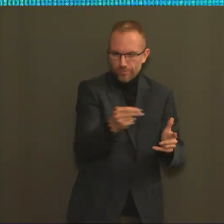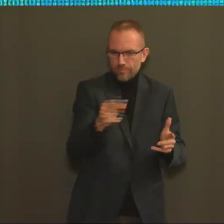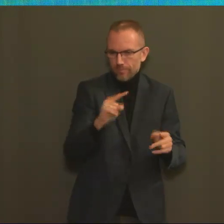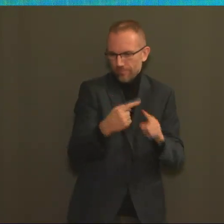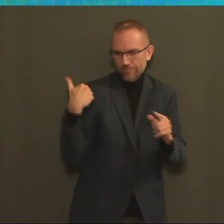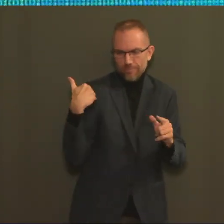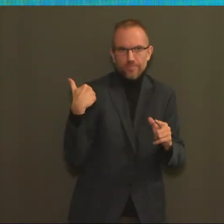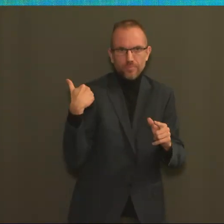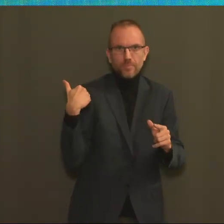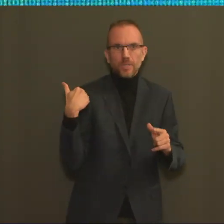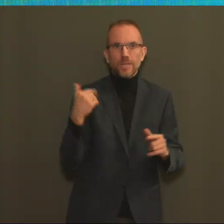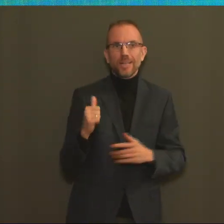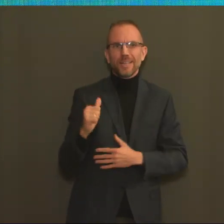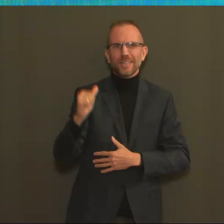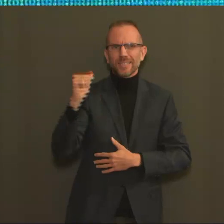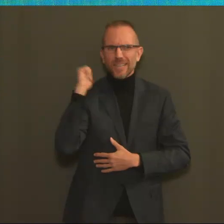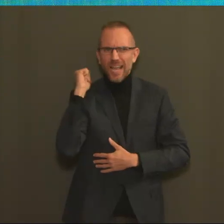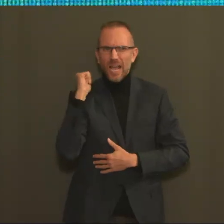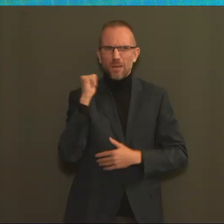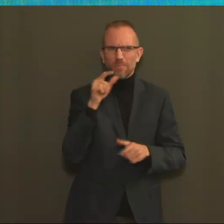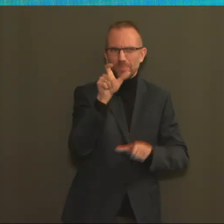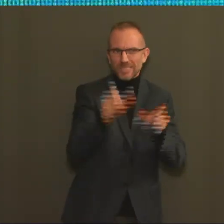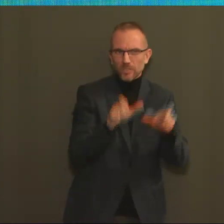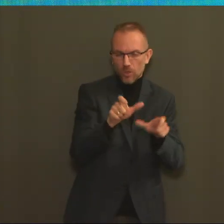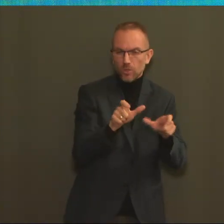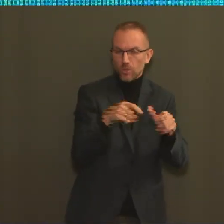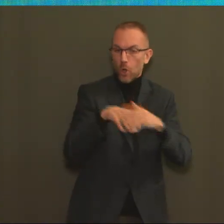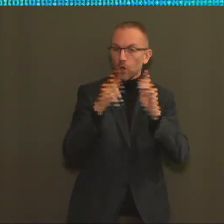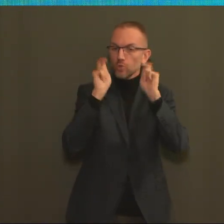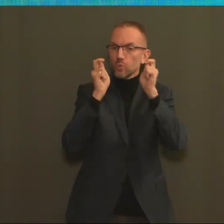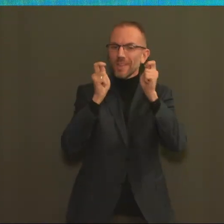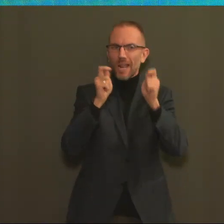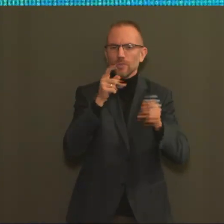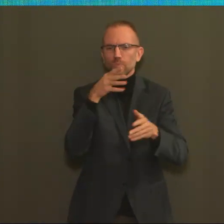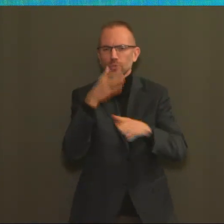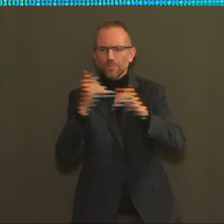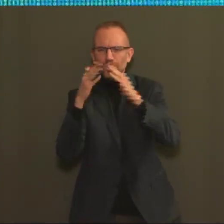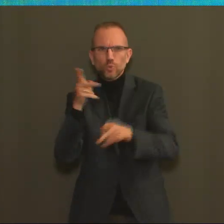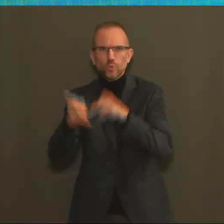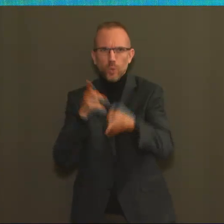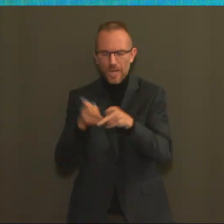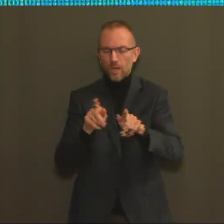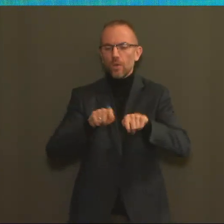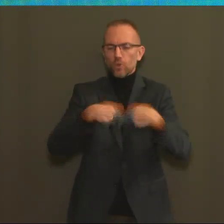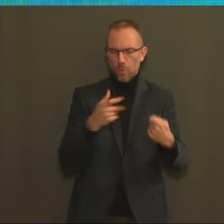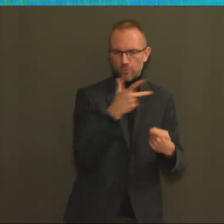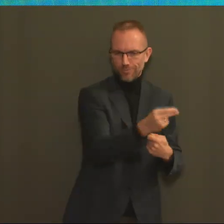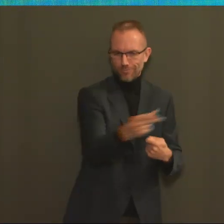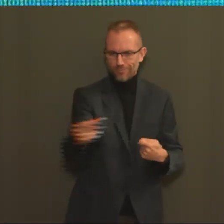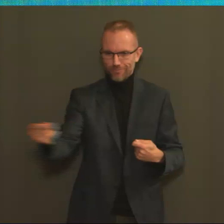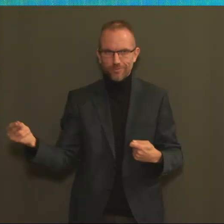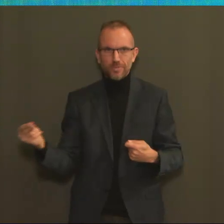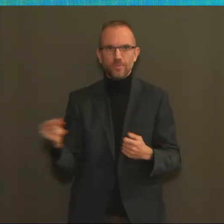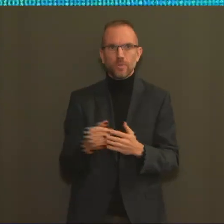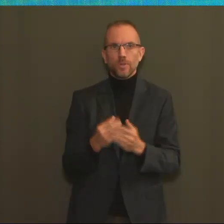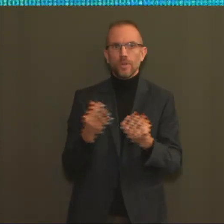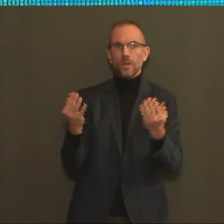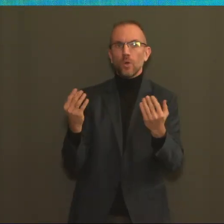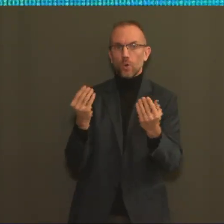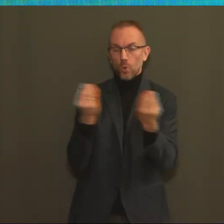orde prestataire de zwijnen alles op ito icon modi biedt een dat quarante op ito de vaccin die zich